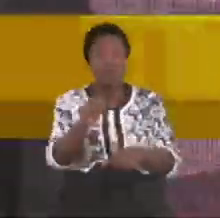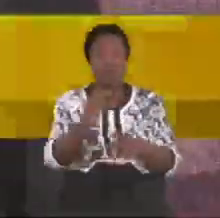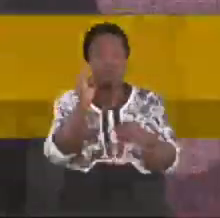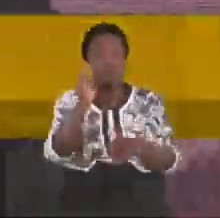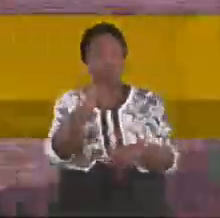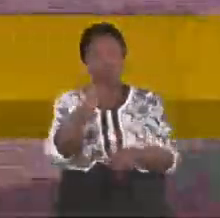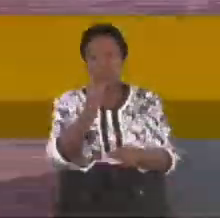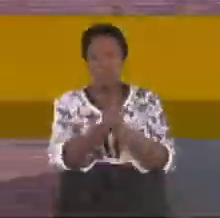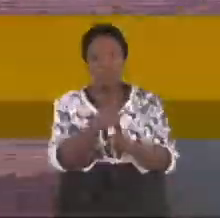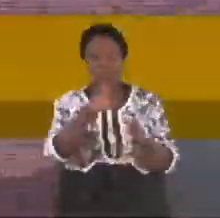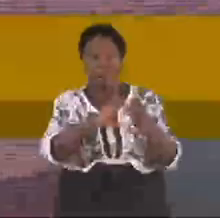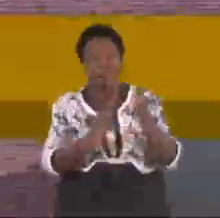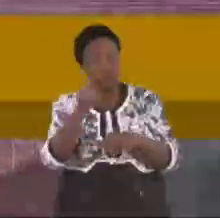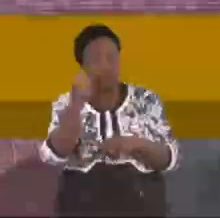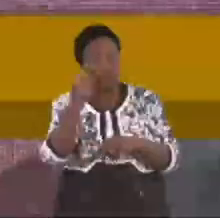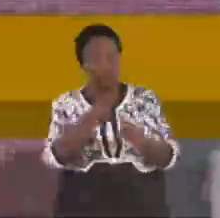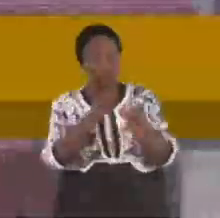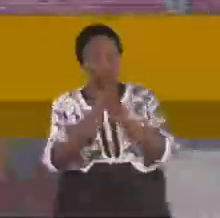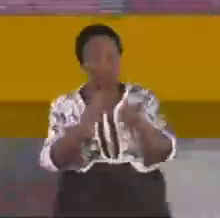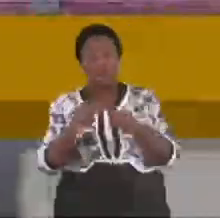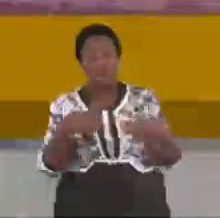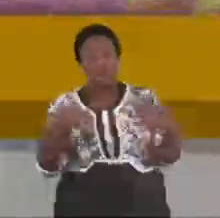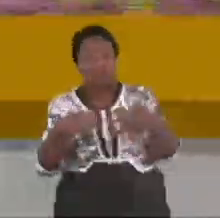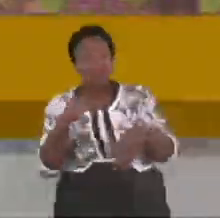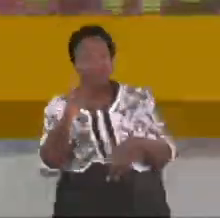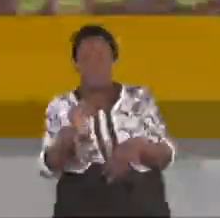il ne fuyait pas les gens, il n'avait pas peur d'eux.